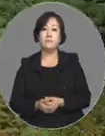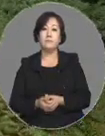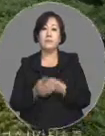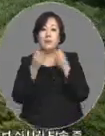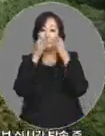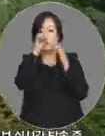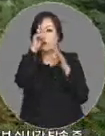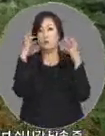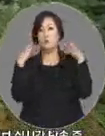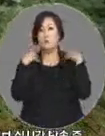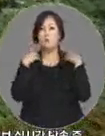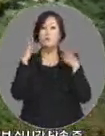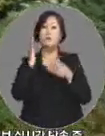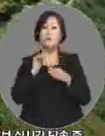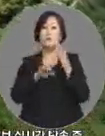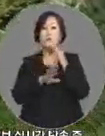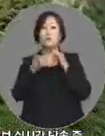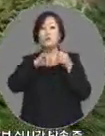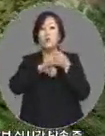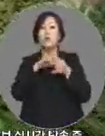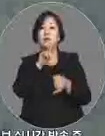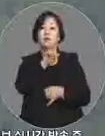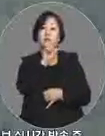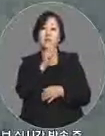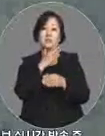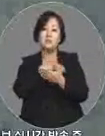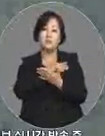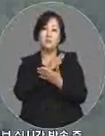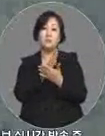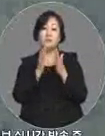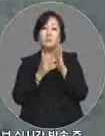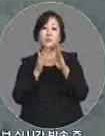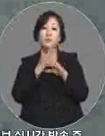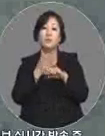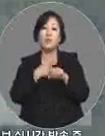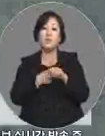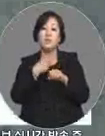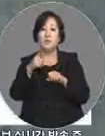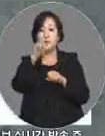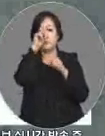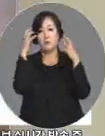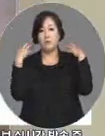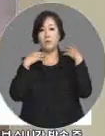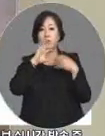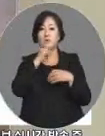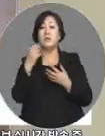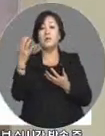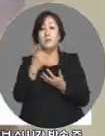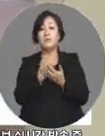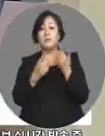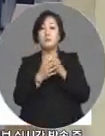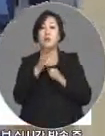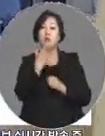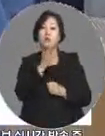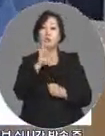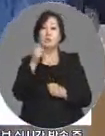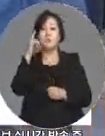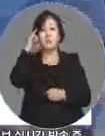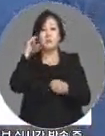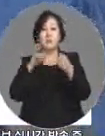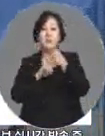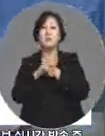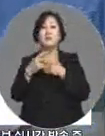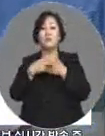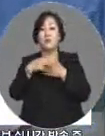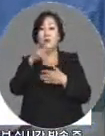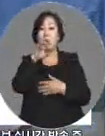새 정부의 울산 대선 공약 15개 가운데 내년도 정부 예산안에 반영된 사업은 유니스트의 과학원